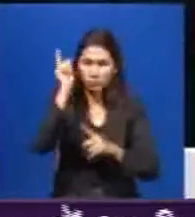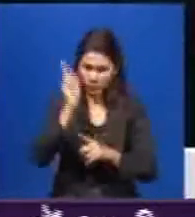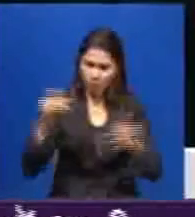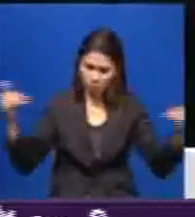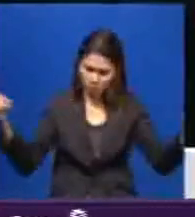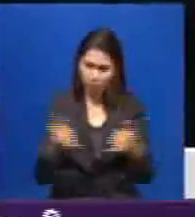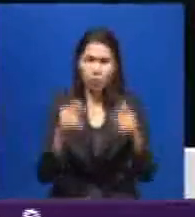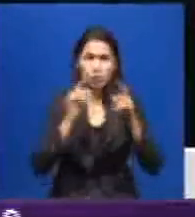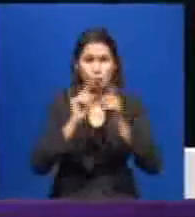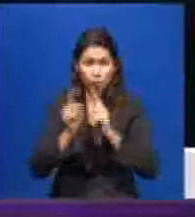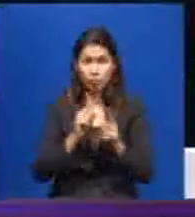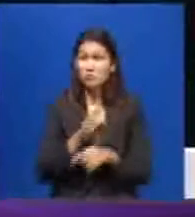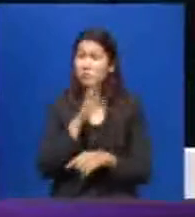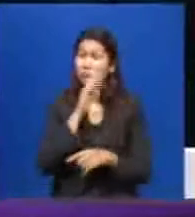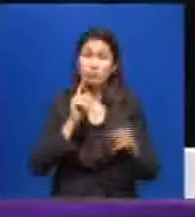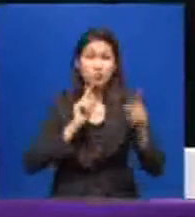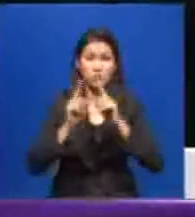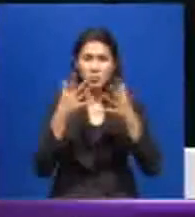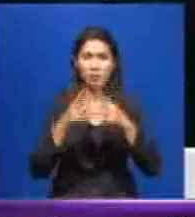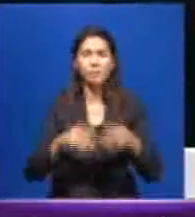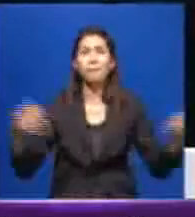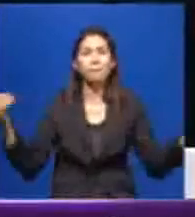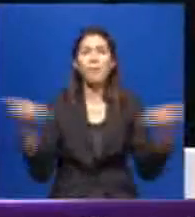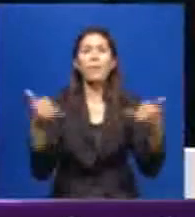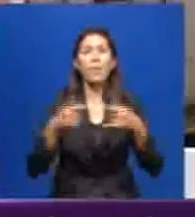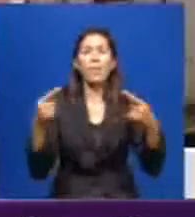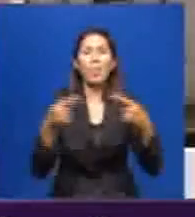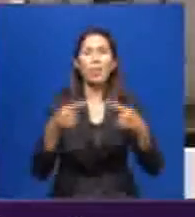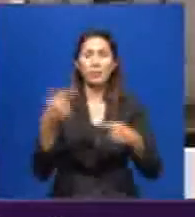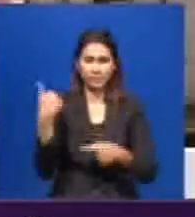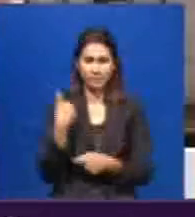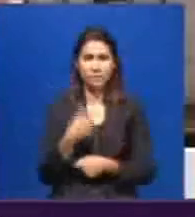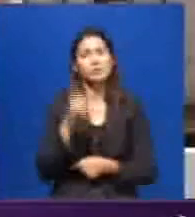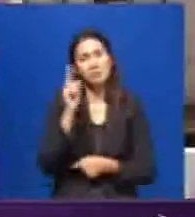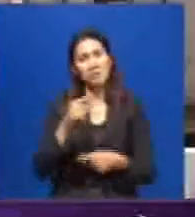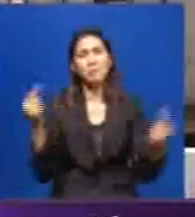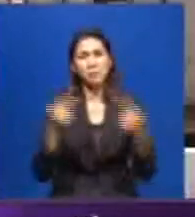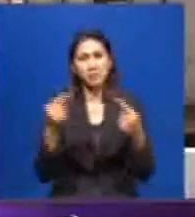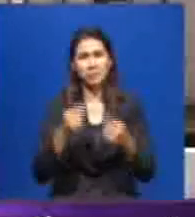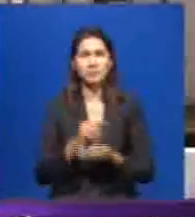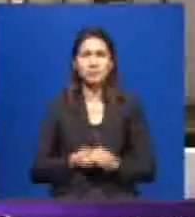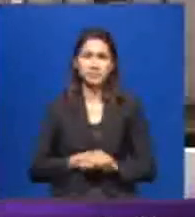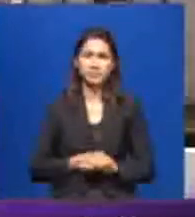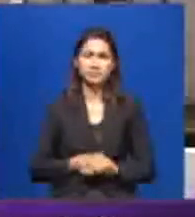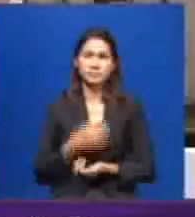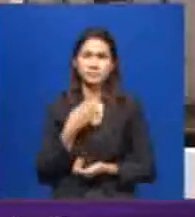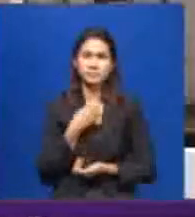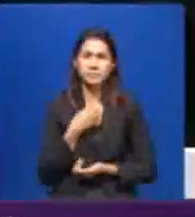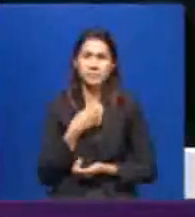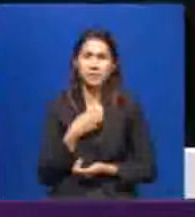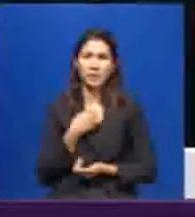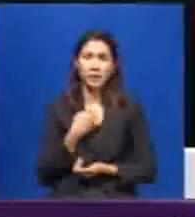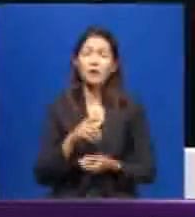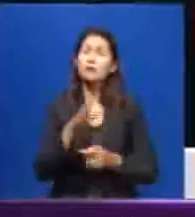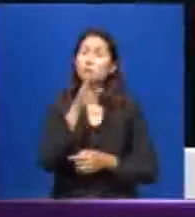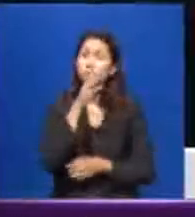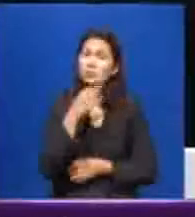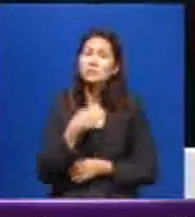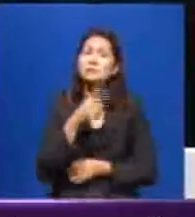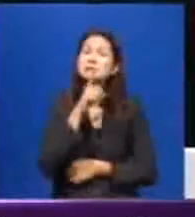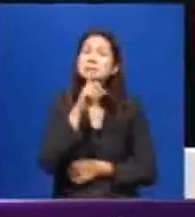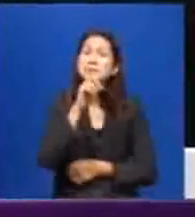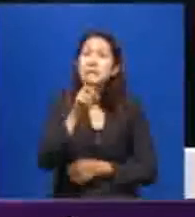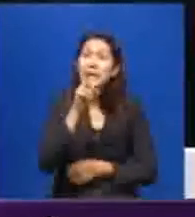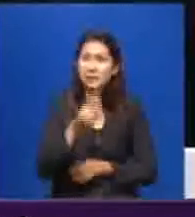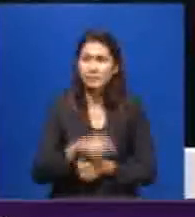องคุยนะแล้วถ้าไม่คุยกันก็ตีกันก็เท่านั้นนะครับซึ่งมันไม่ควรที่จะมาตีกัน ค่ะอาจารย์คะขอถามเป็นความรู้หน่อยได้ไหมคะว่า